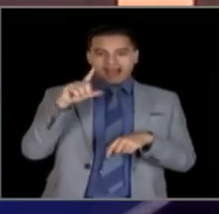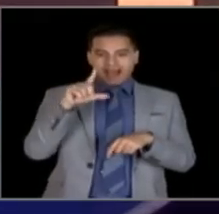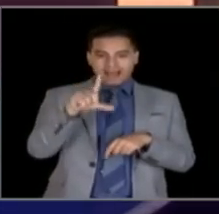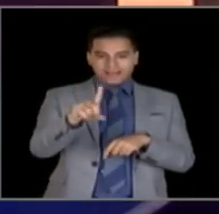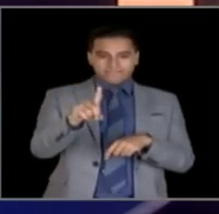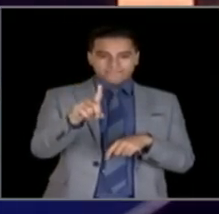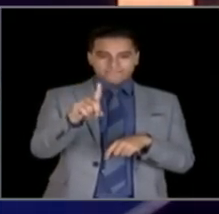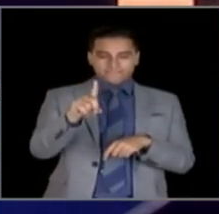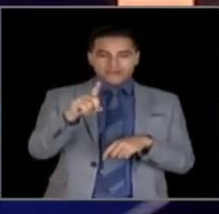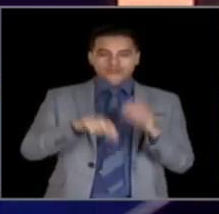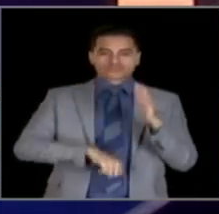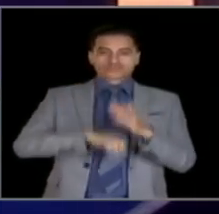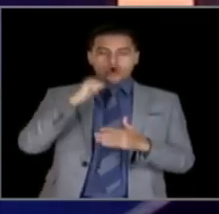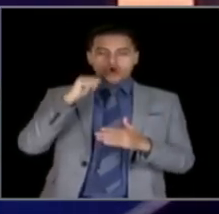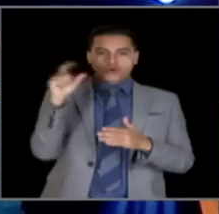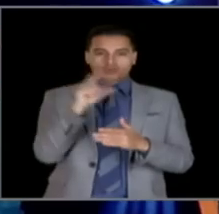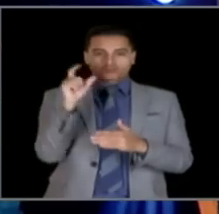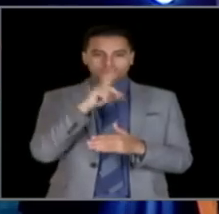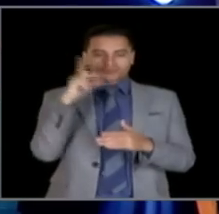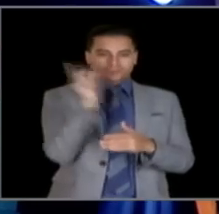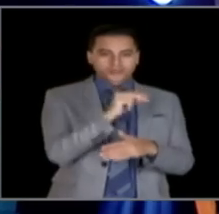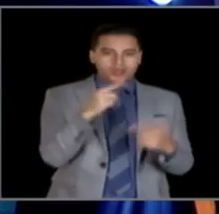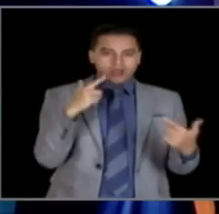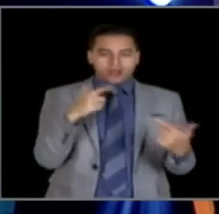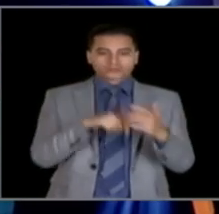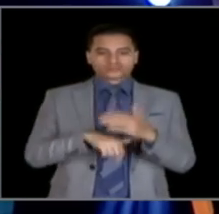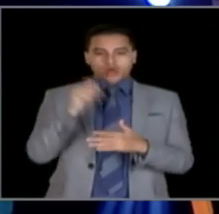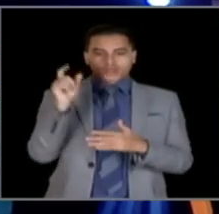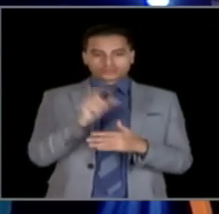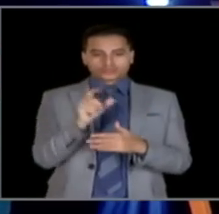بعد انتصار المسلمين في معركة اليرموك